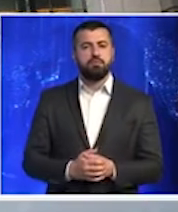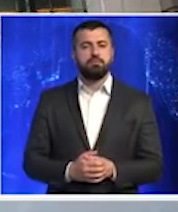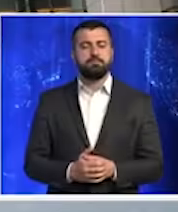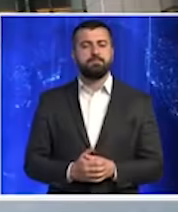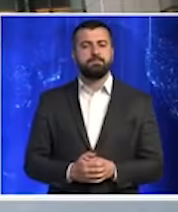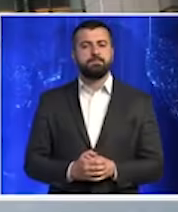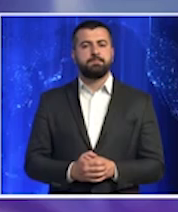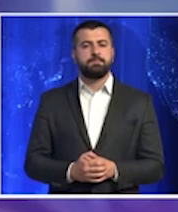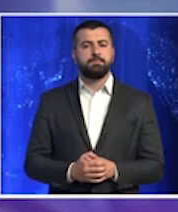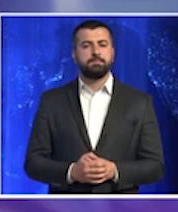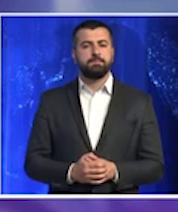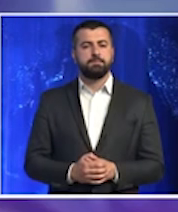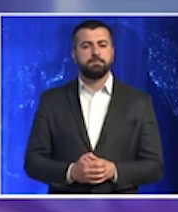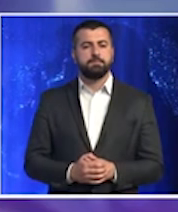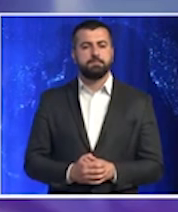unije.